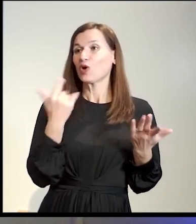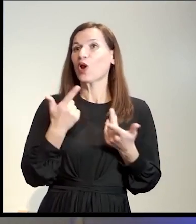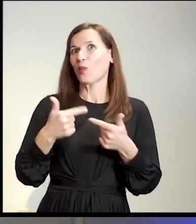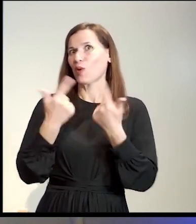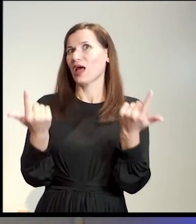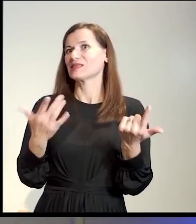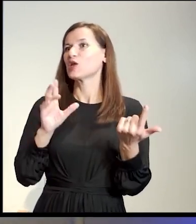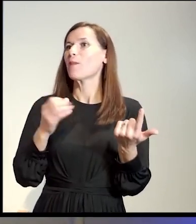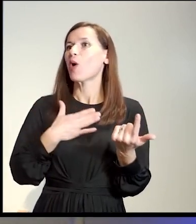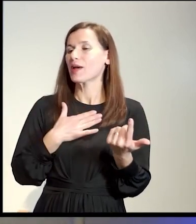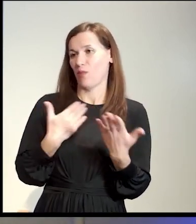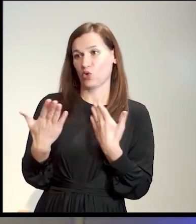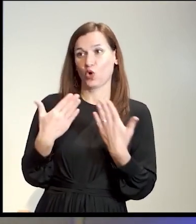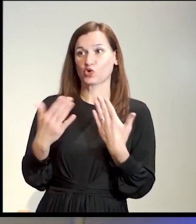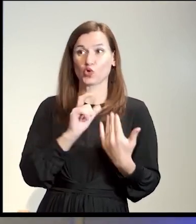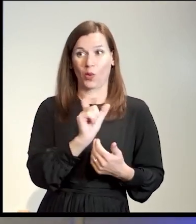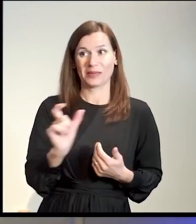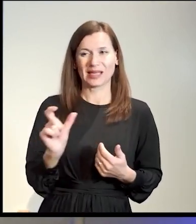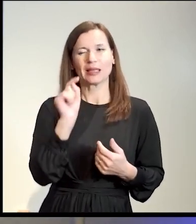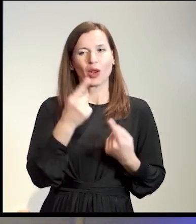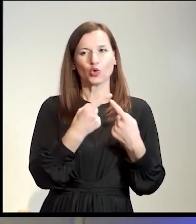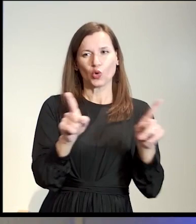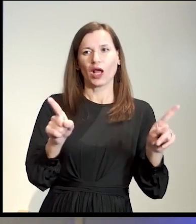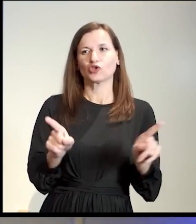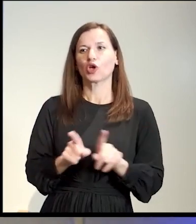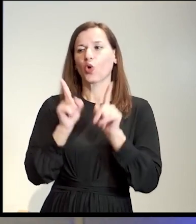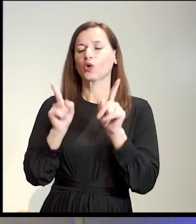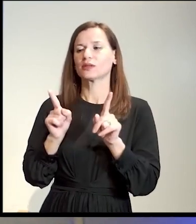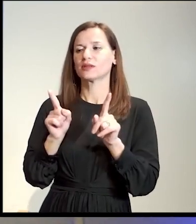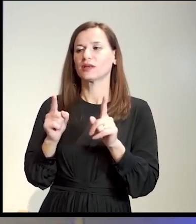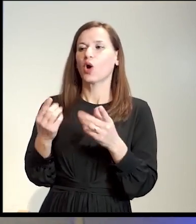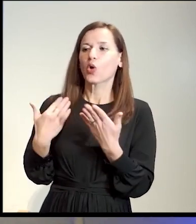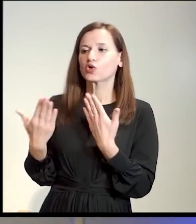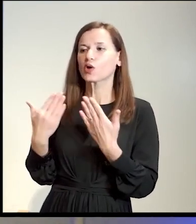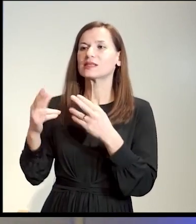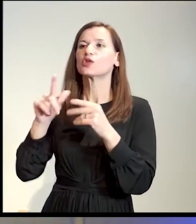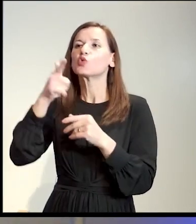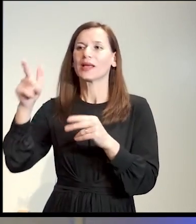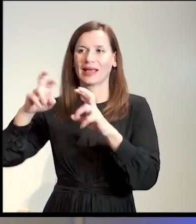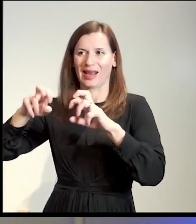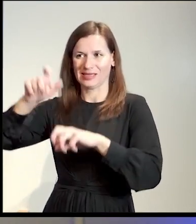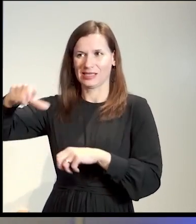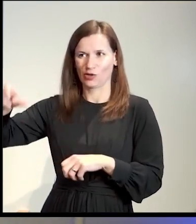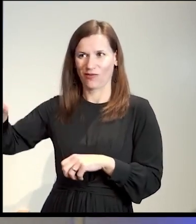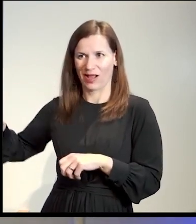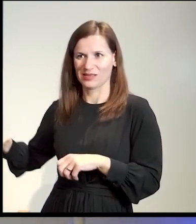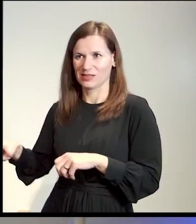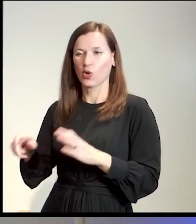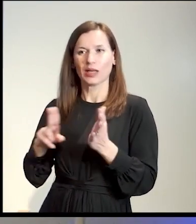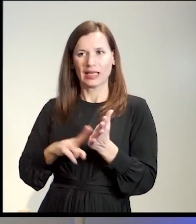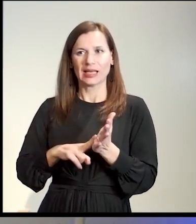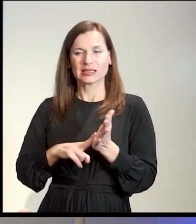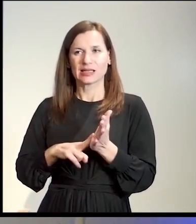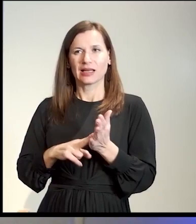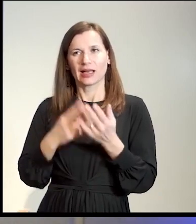odnosu do besed, ki je rahlo drugačen kot odnos od raziskovalcev, ki res gledajo